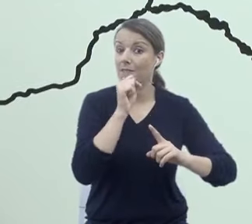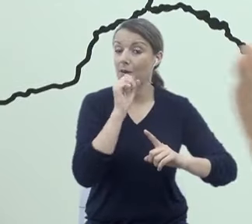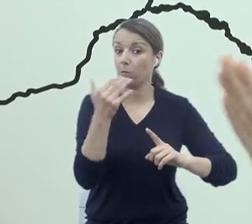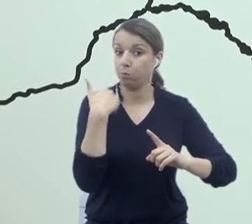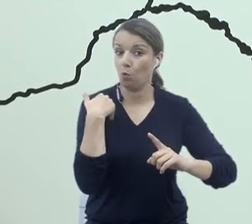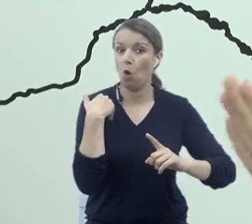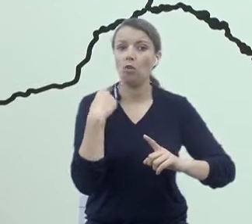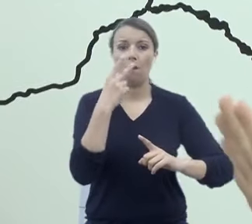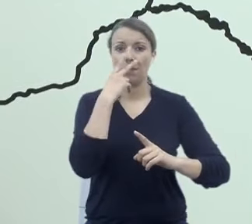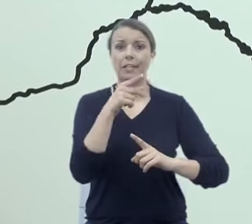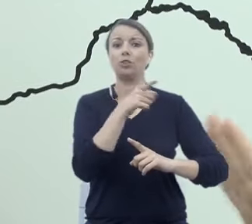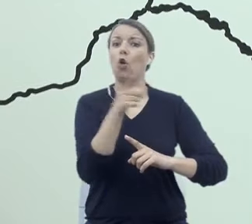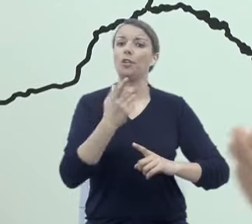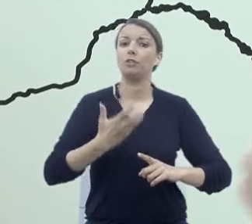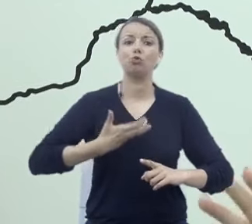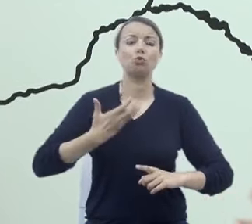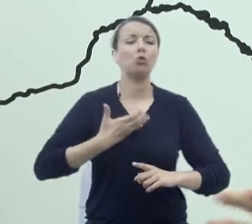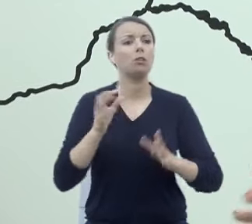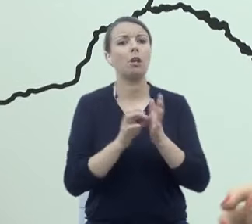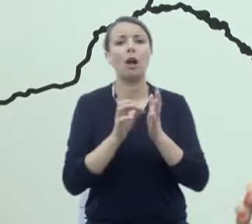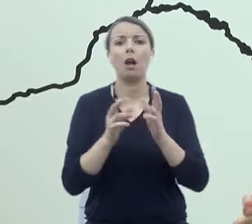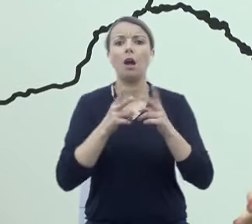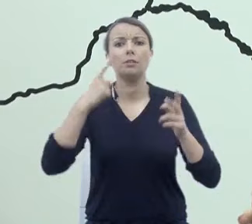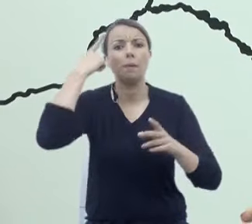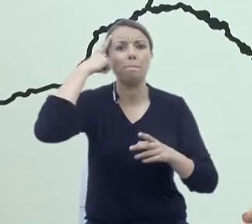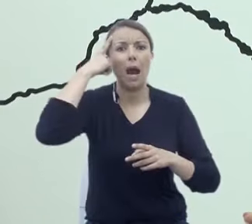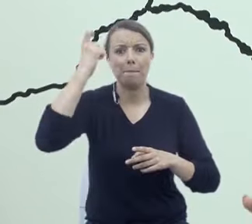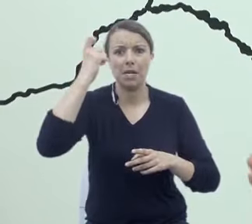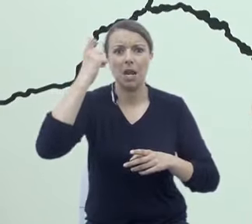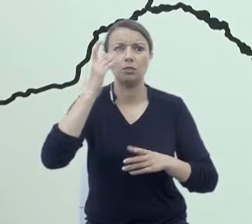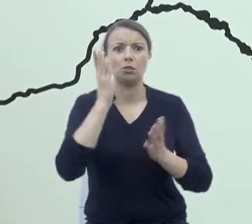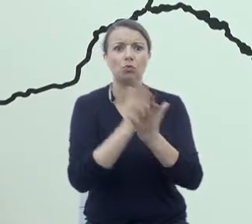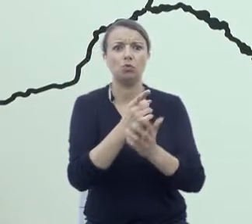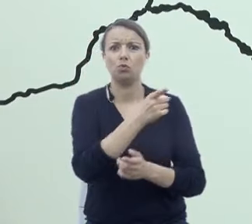postrzegany jaki taki moment, kiedy oni, ta pamięć przestaje być ich pamięcią, tak? I